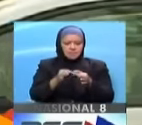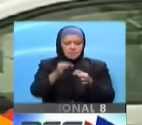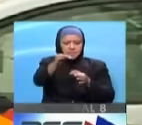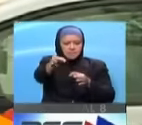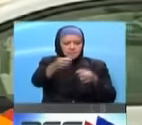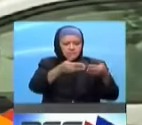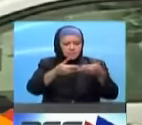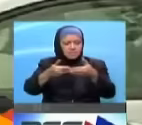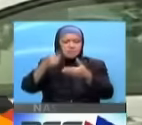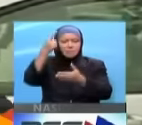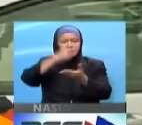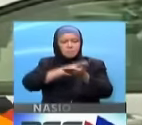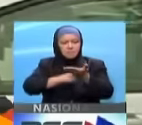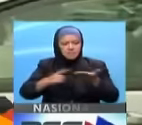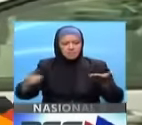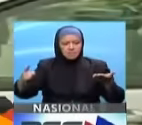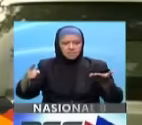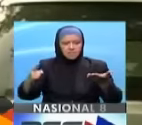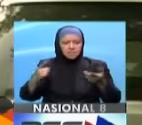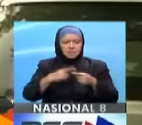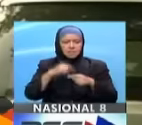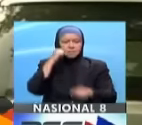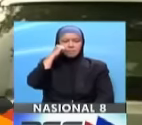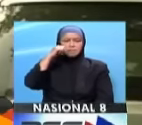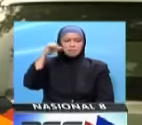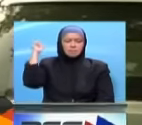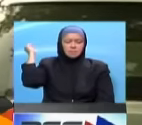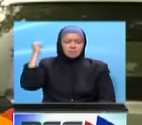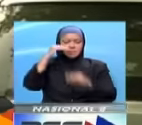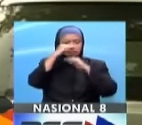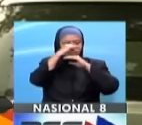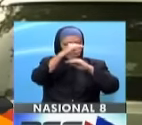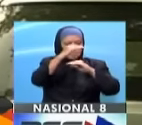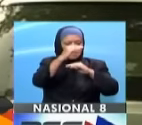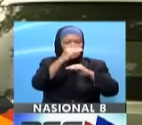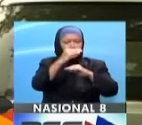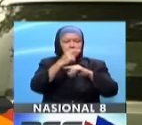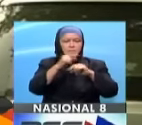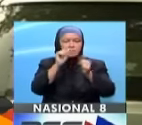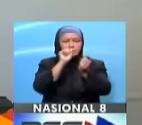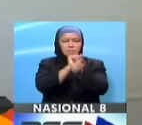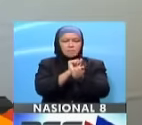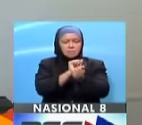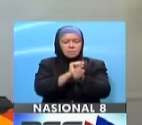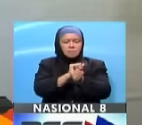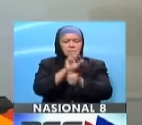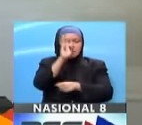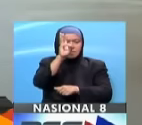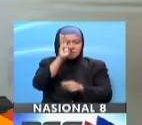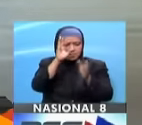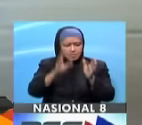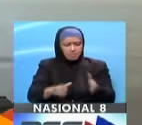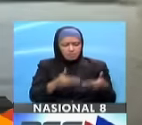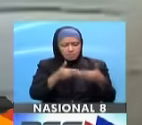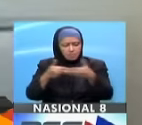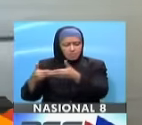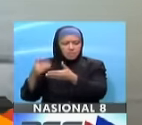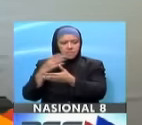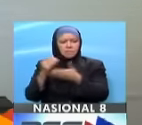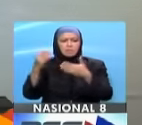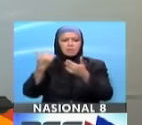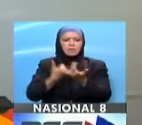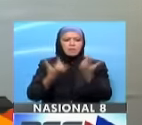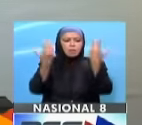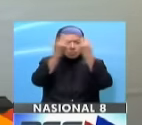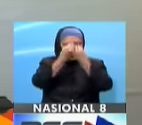ini. Semalam, tempoh reman 6 daripada suspek dilanjutkan sehingga Isnin depan. Setakat ini, 11 suspek telah ditahan